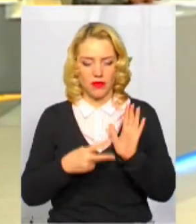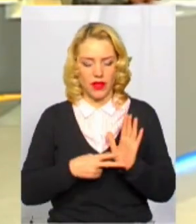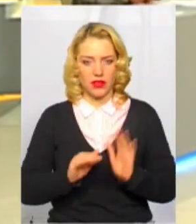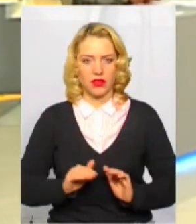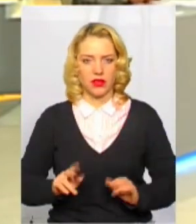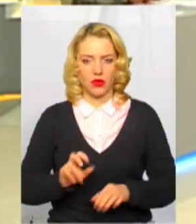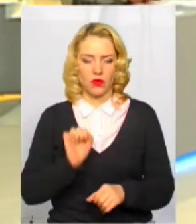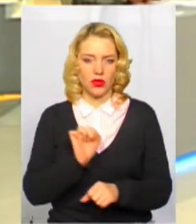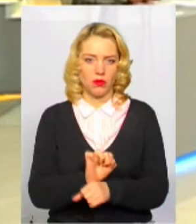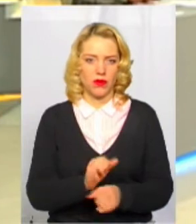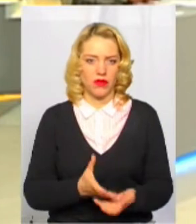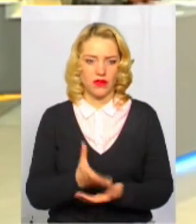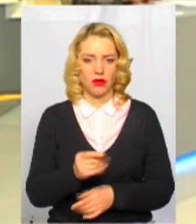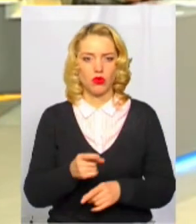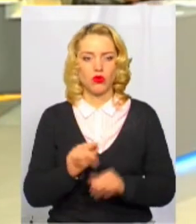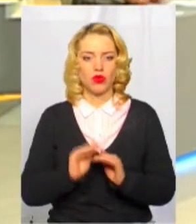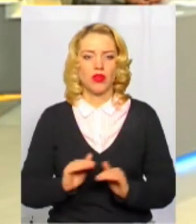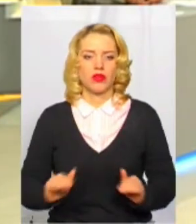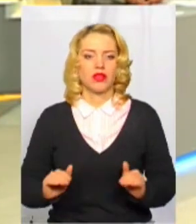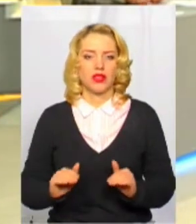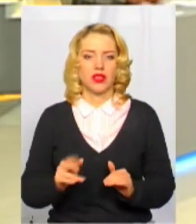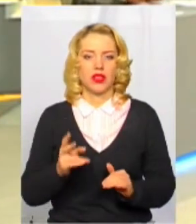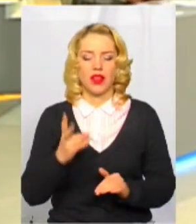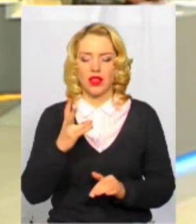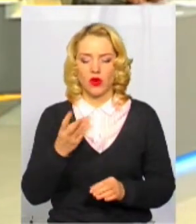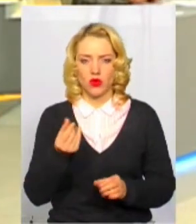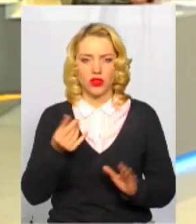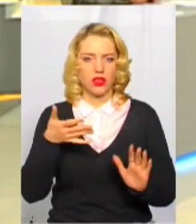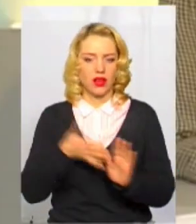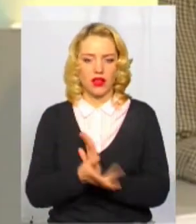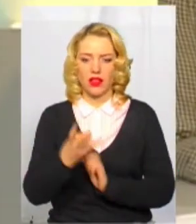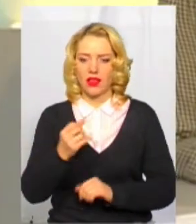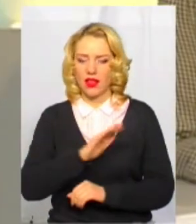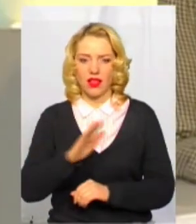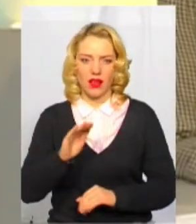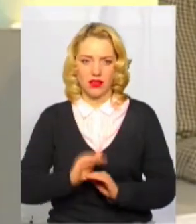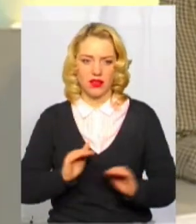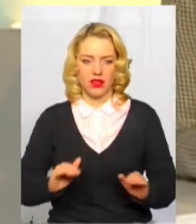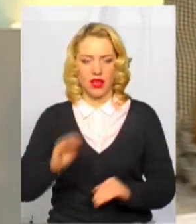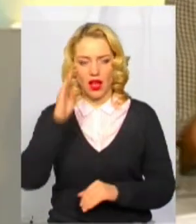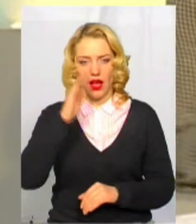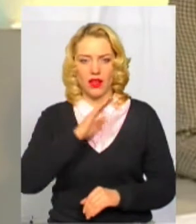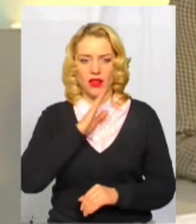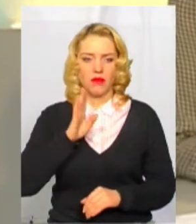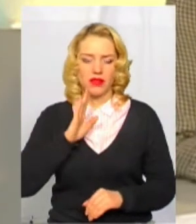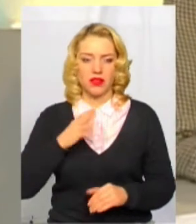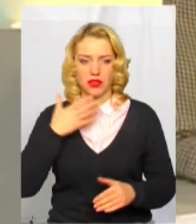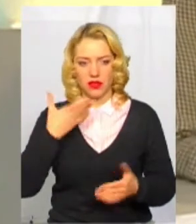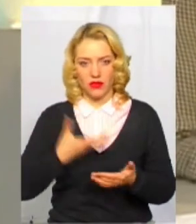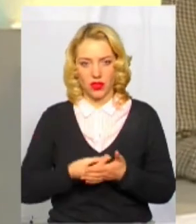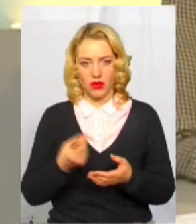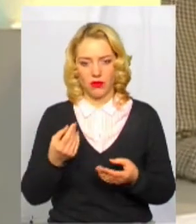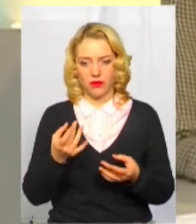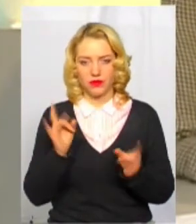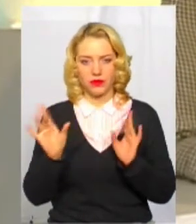призупинені виплати, тому що діти не дітей використовують кошти, а на батьки, а батьки за своїми